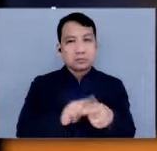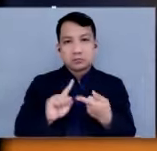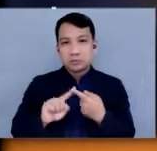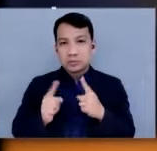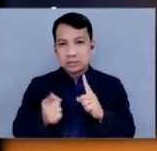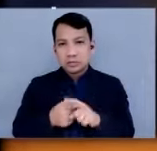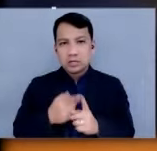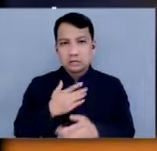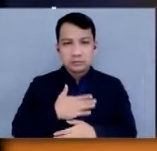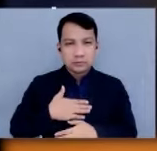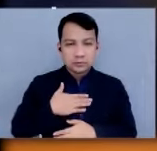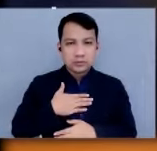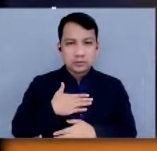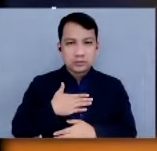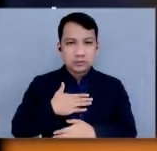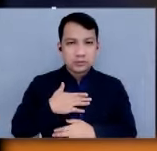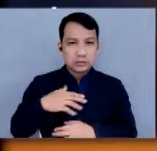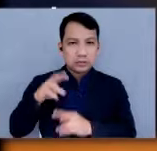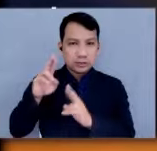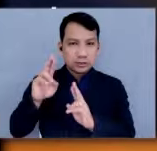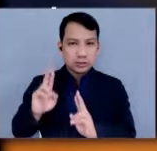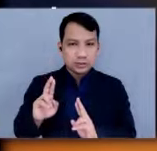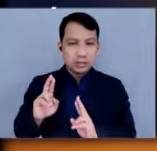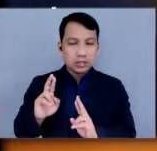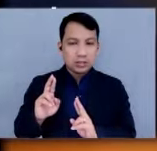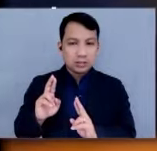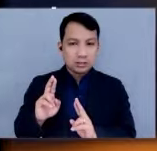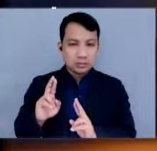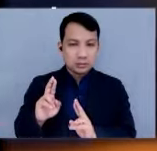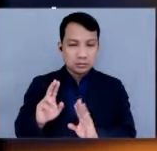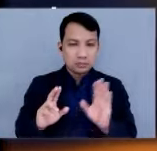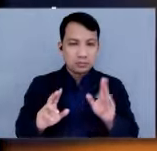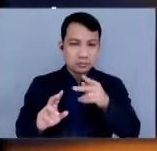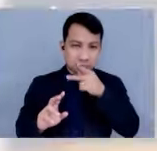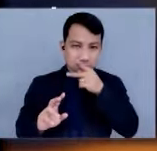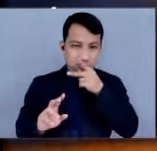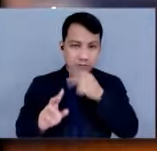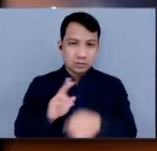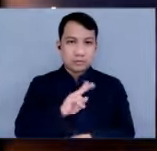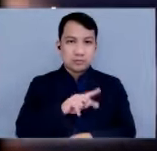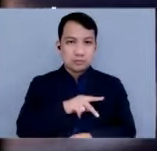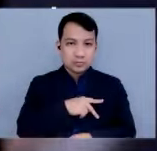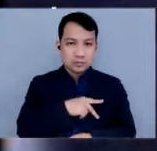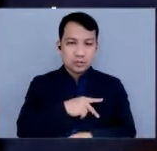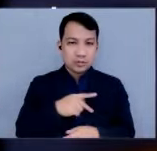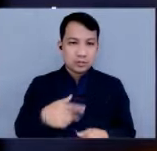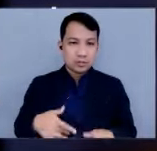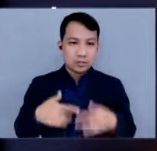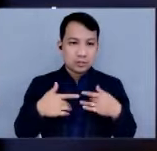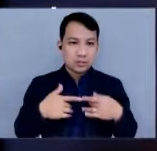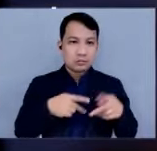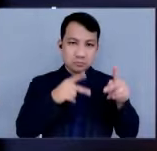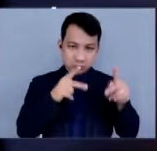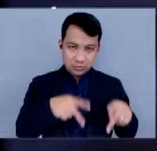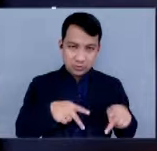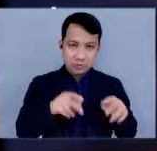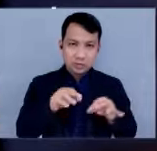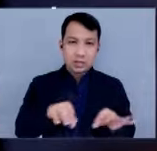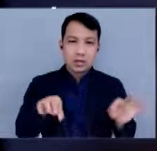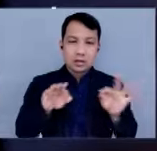please also show respect to their privacy and personal space. Tao rin po sila, kailangan din po